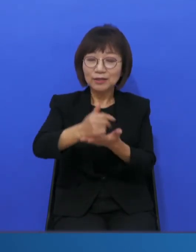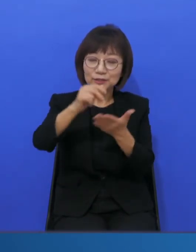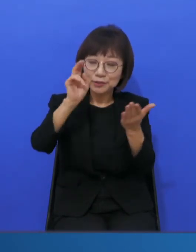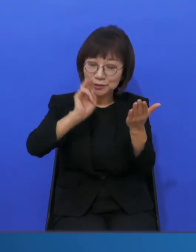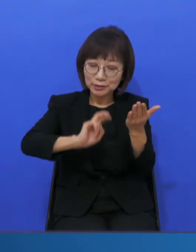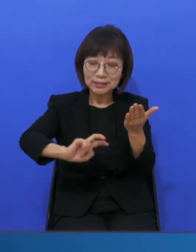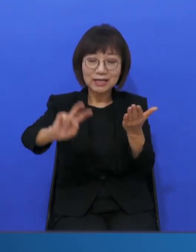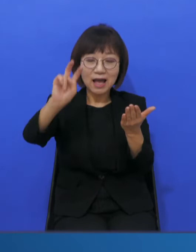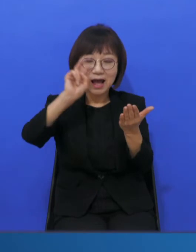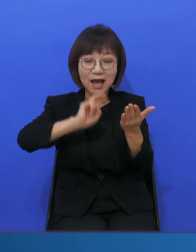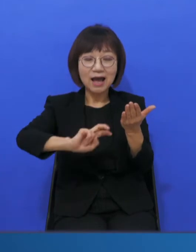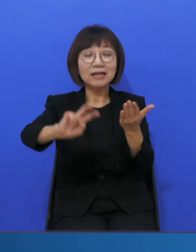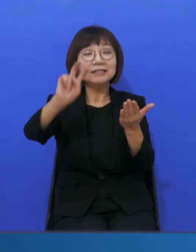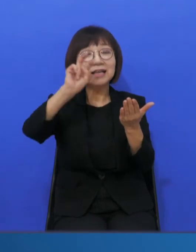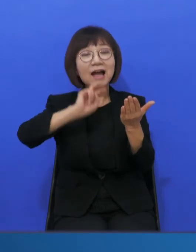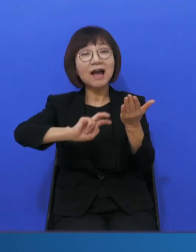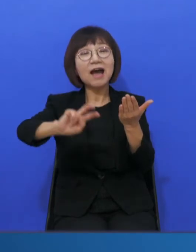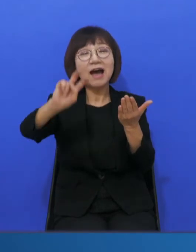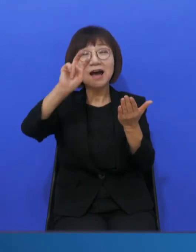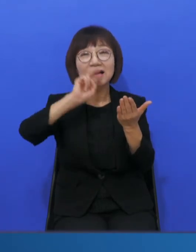동안 주